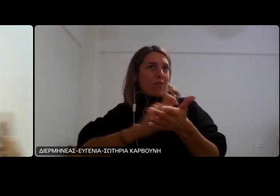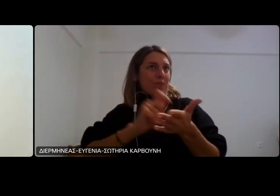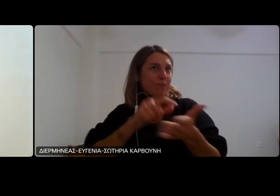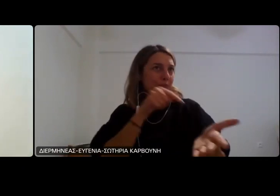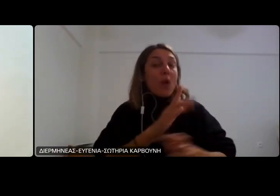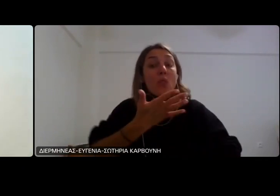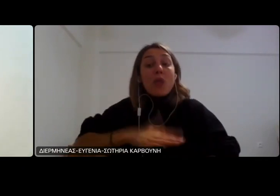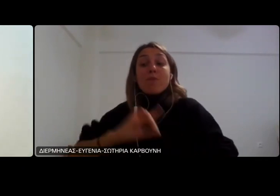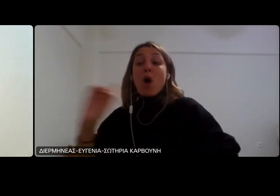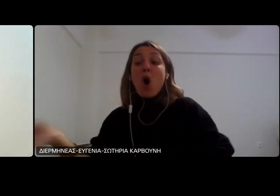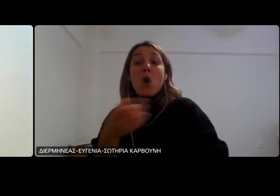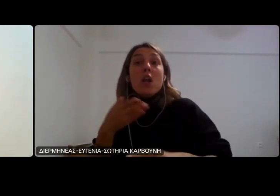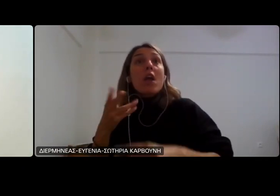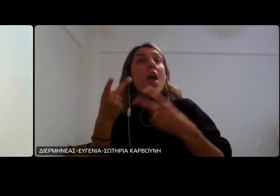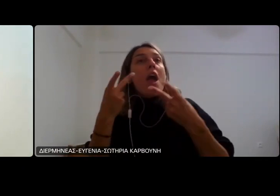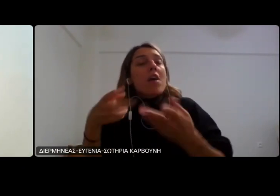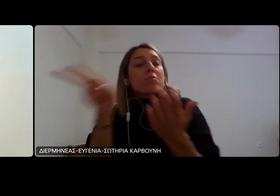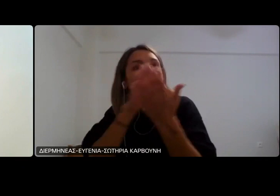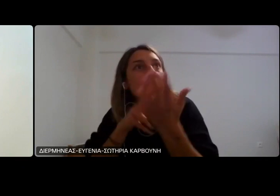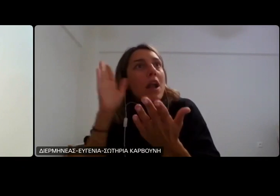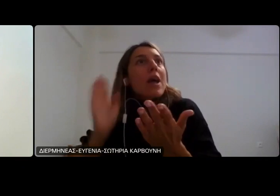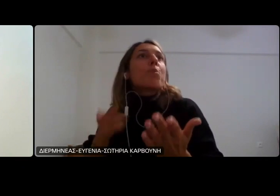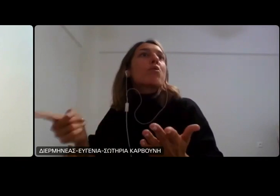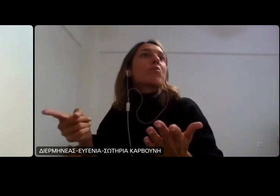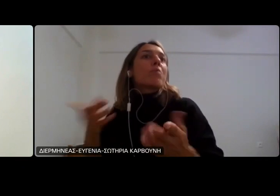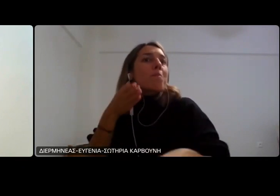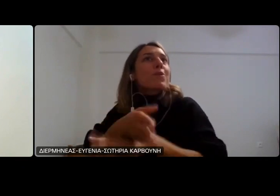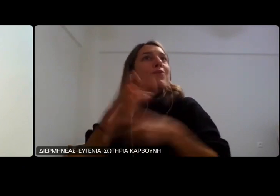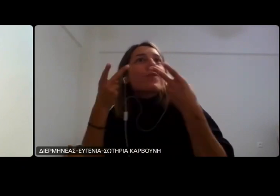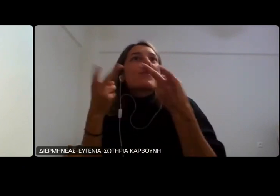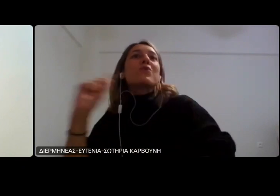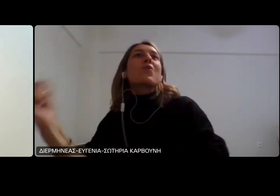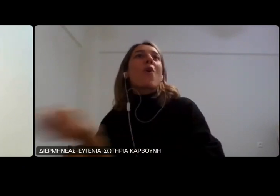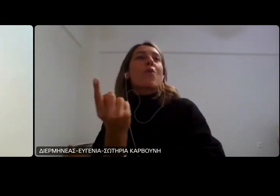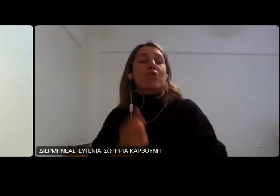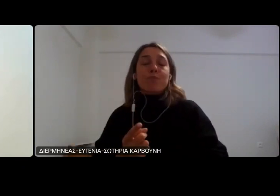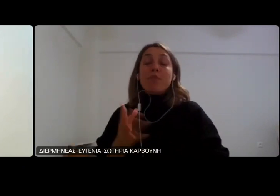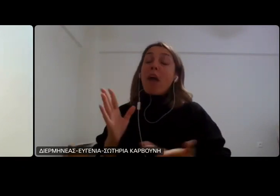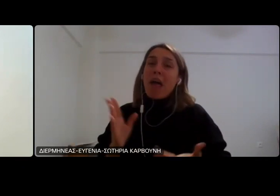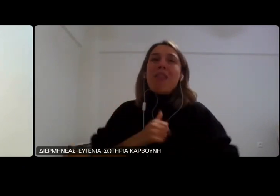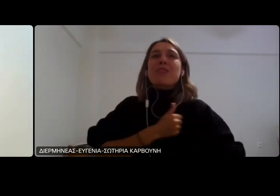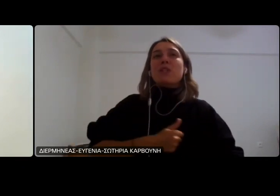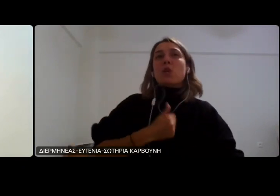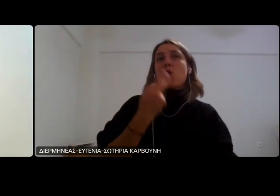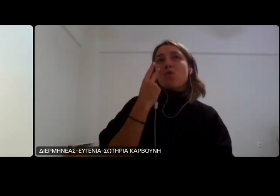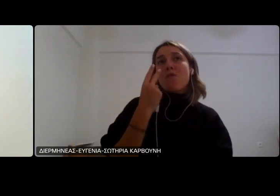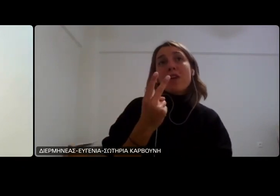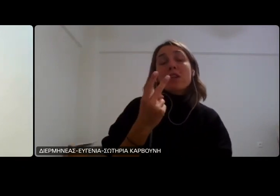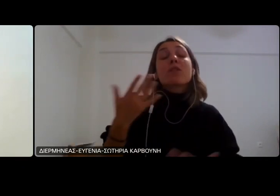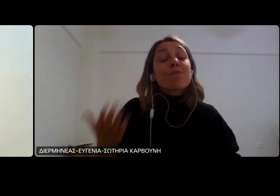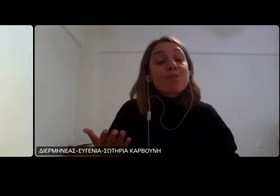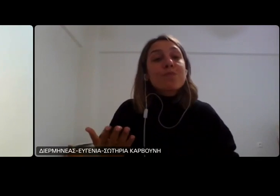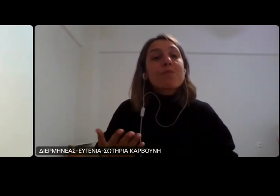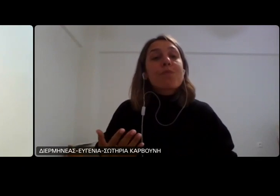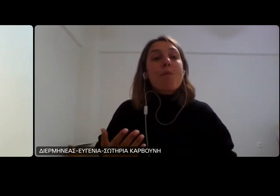σε όλους τους ανθρώπους. Και επειδή η προσέγγιση δυστυχώς δείχνει το πόσο στην